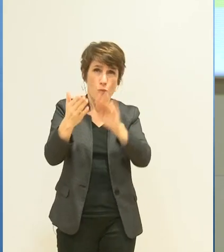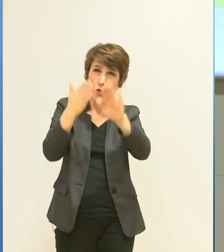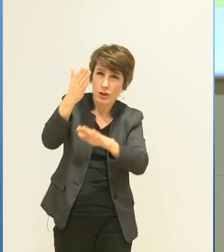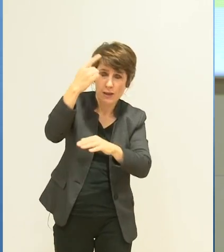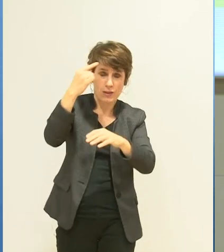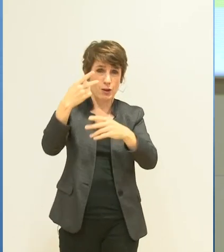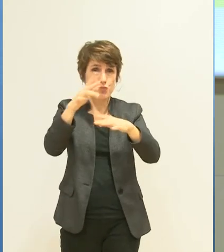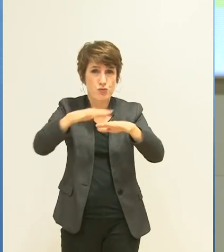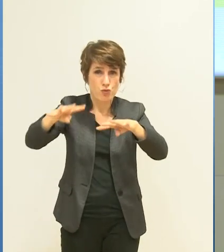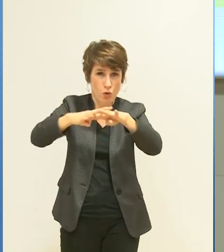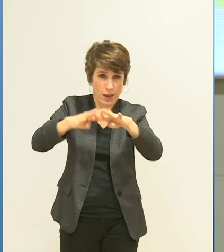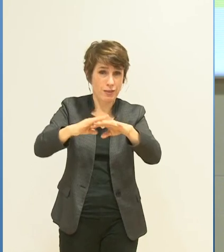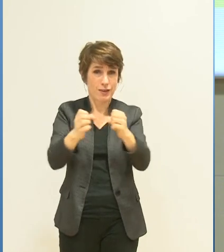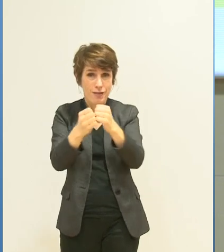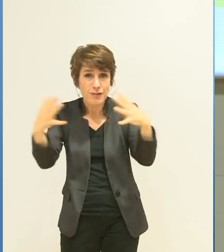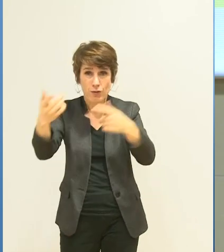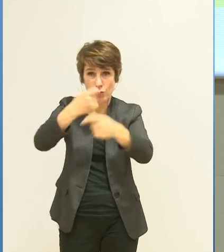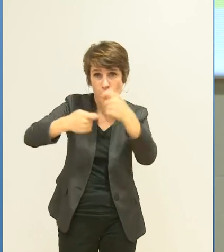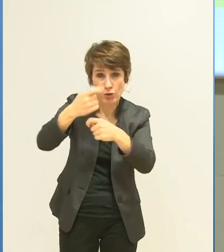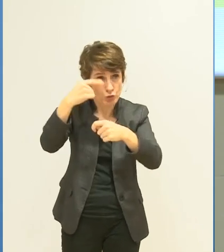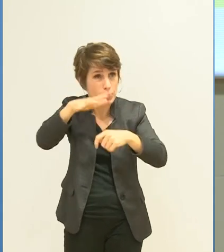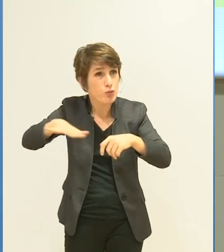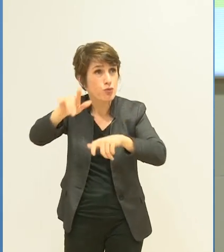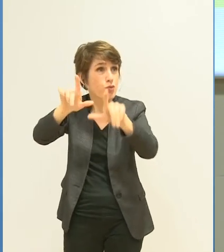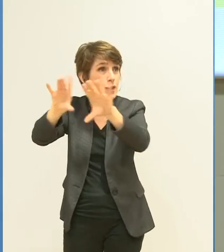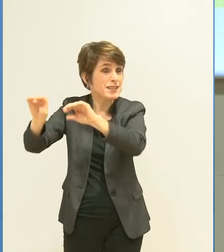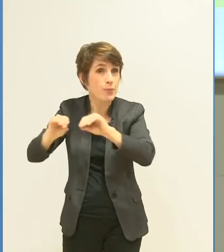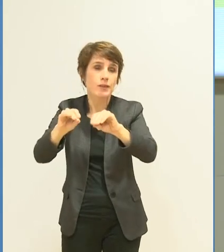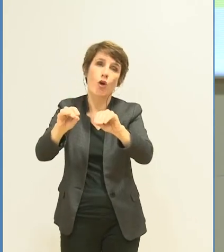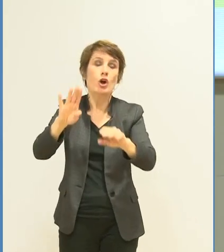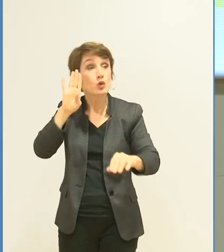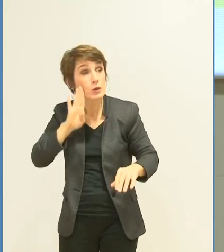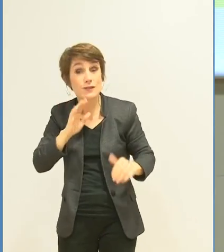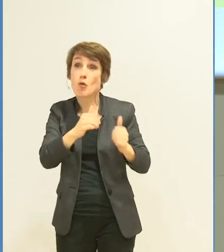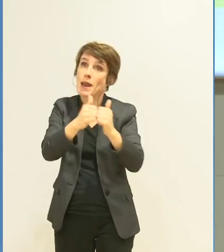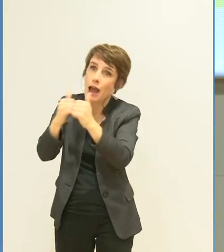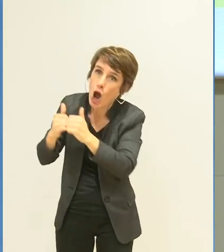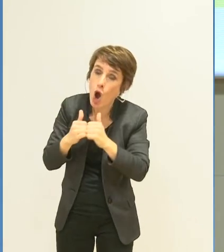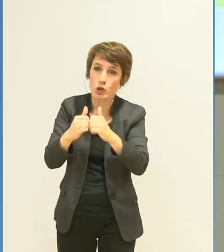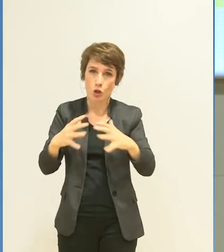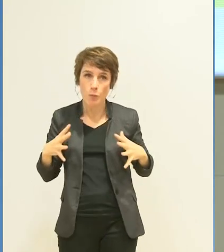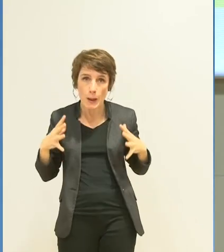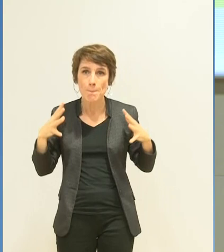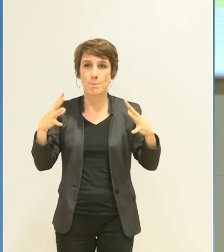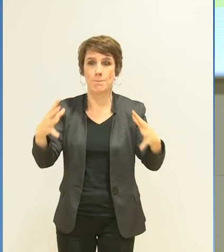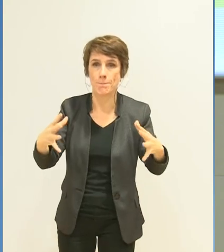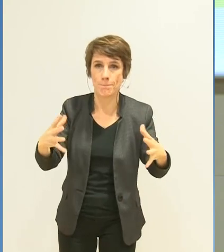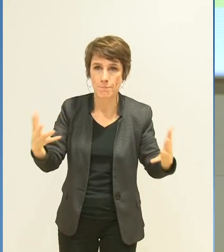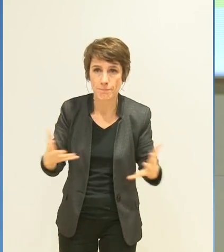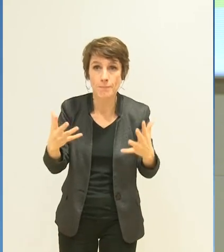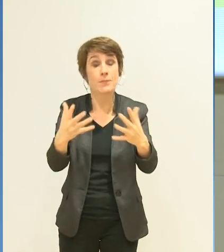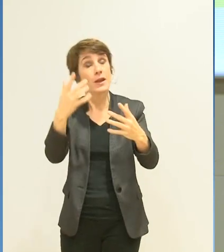termes de développement économique également pour ses habitants et nous invite tous à travailler en ce sens pour que lors de la clause de revoyure